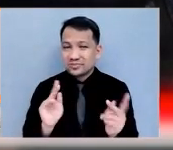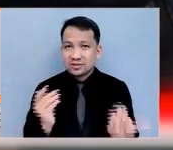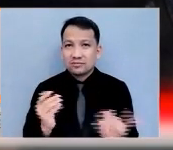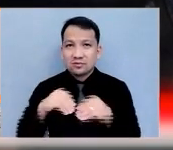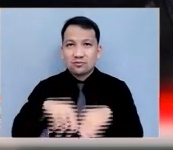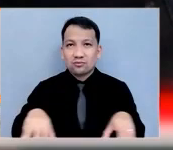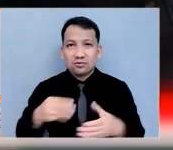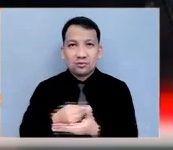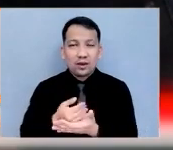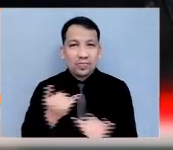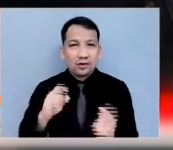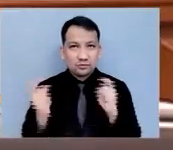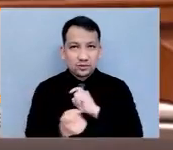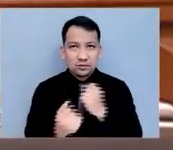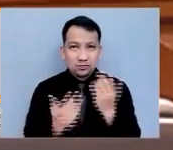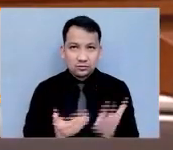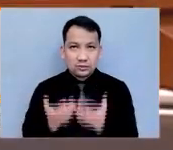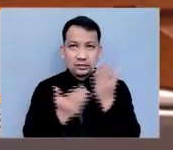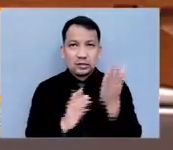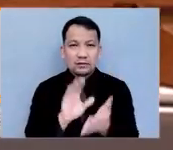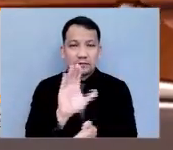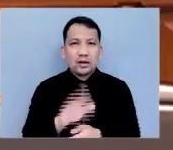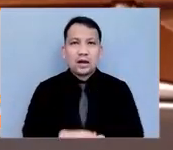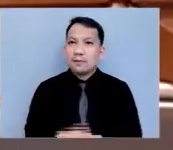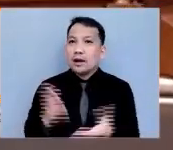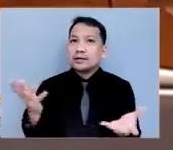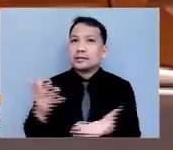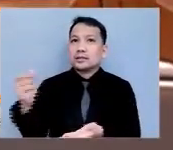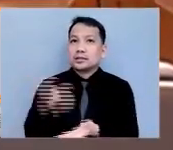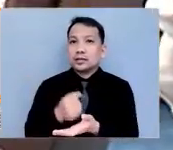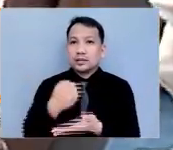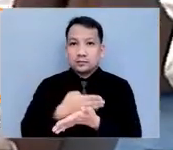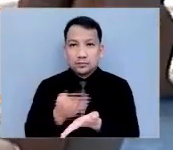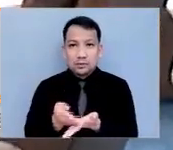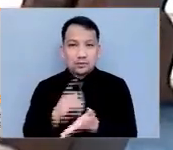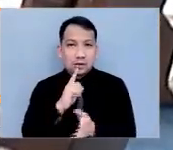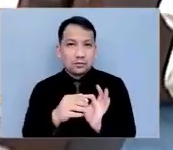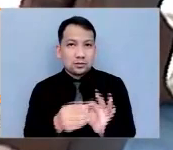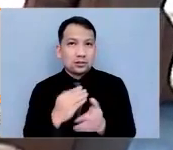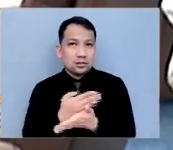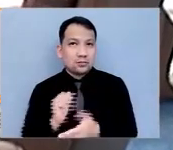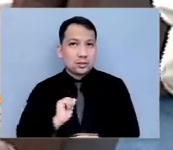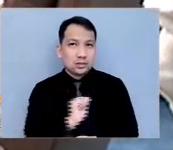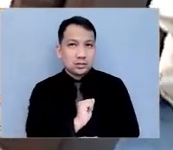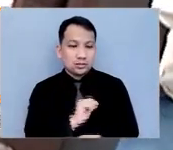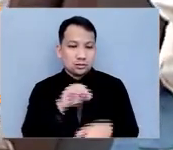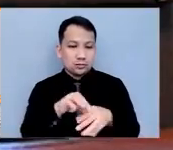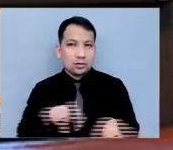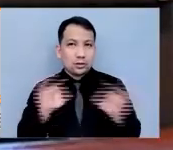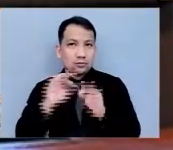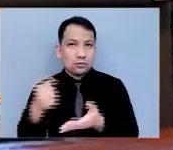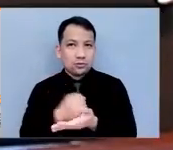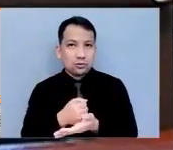So this is the amendment, Your Honor, we submit. E saan kukunin ang pondong pang-invest? Sa Senate version, nakasaad na kukunin ito sa